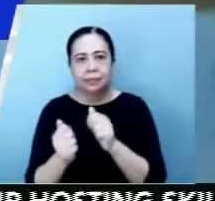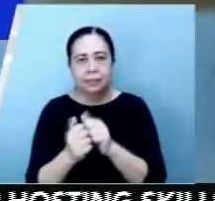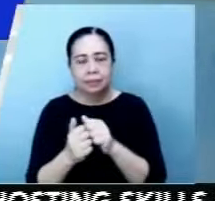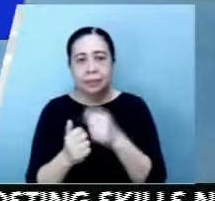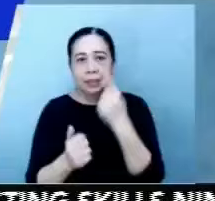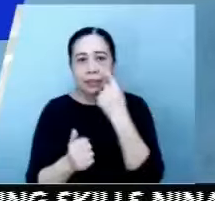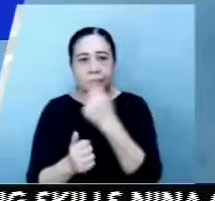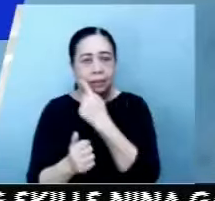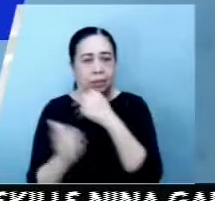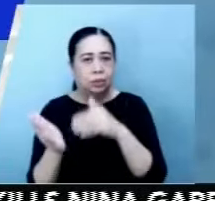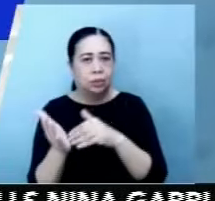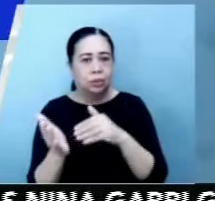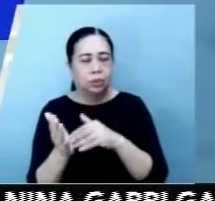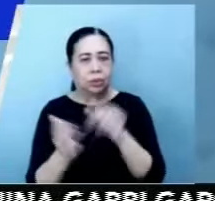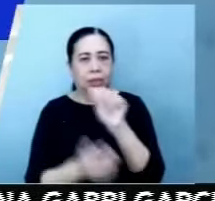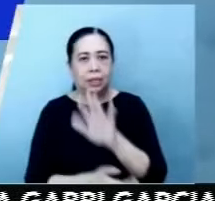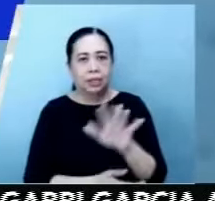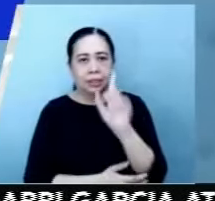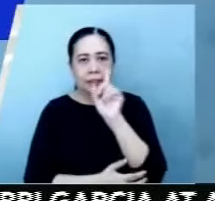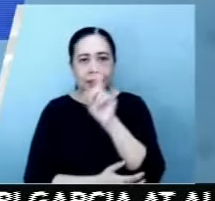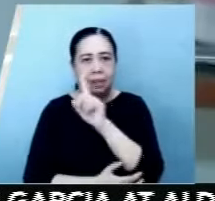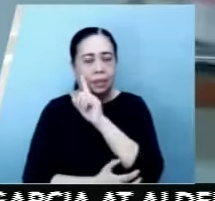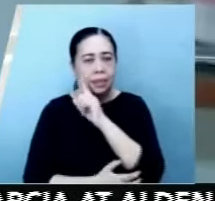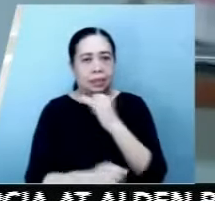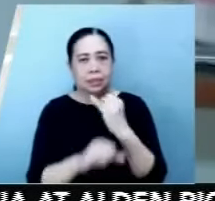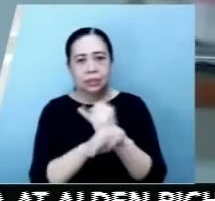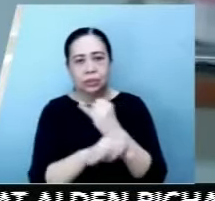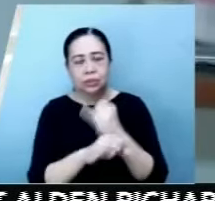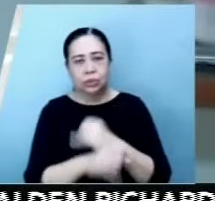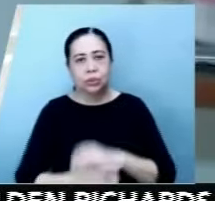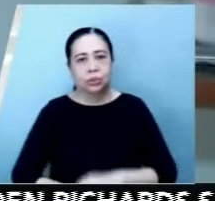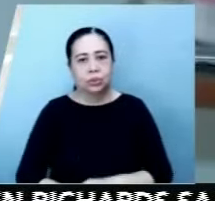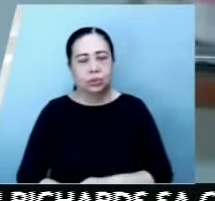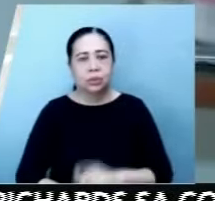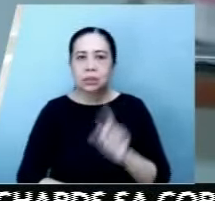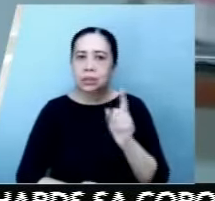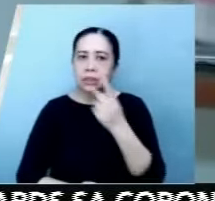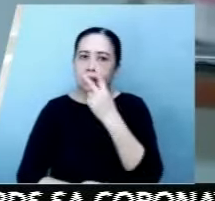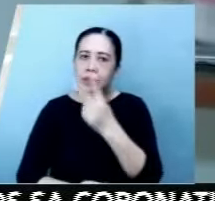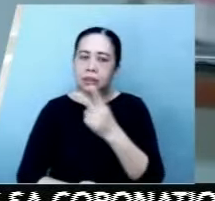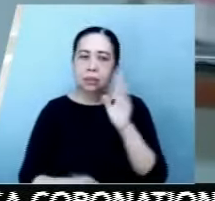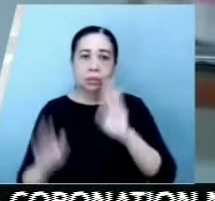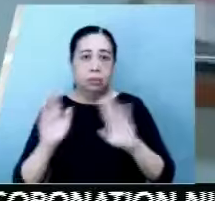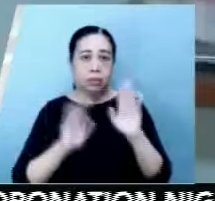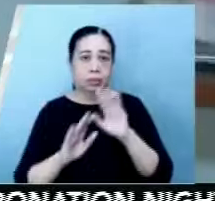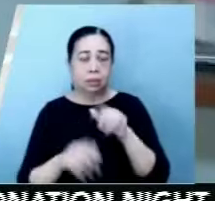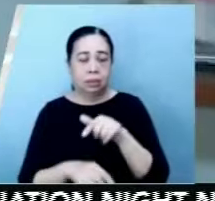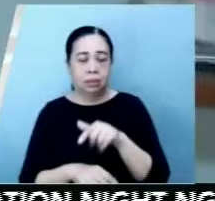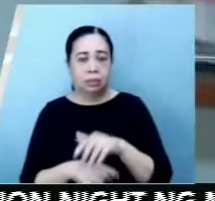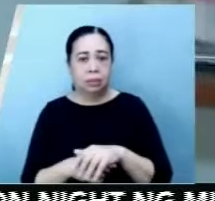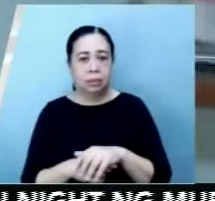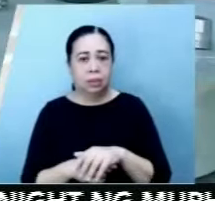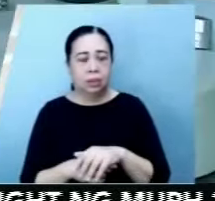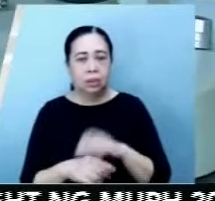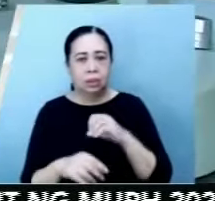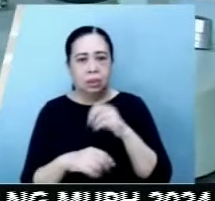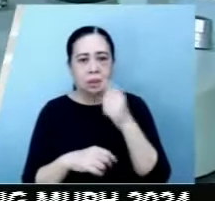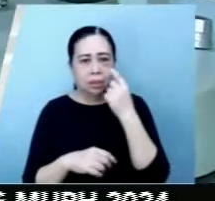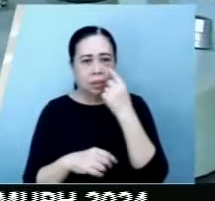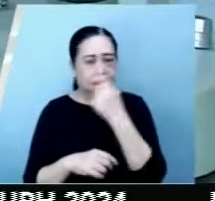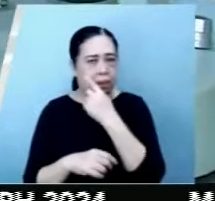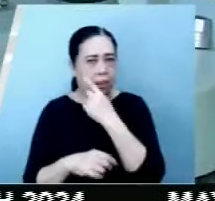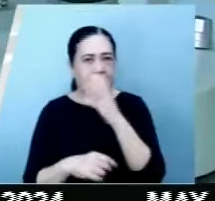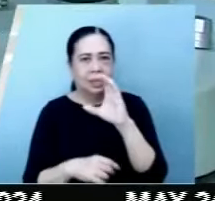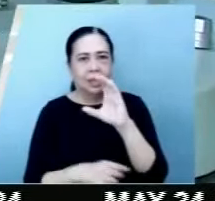sa Asian Eye Institute. Yung unang nakita nating pinaka-problem ni ma'am is yung super kapal na po na cataract. We really need to